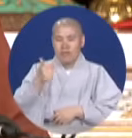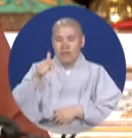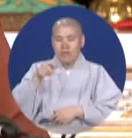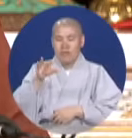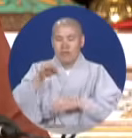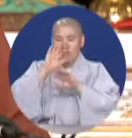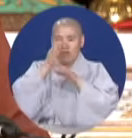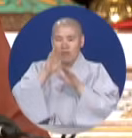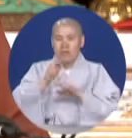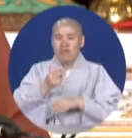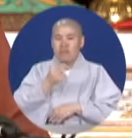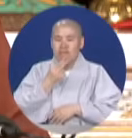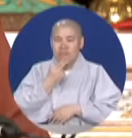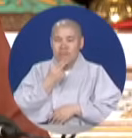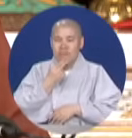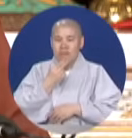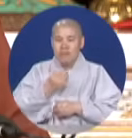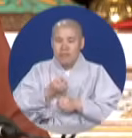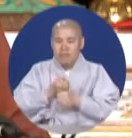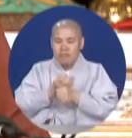없다.